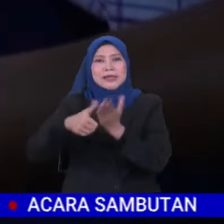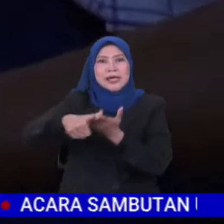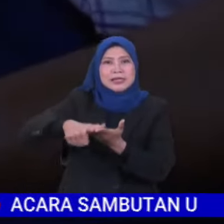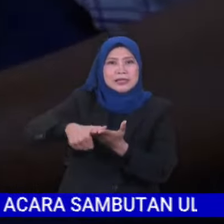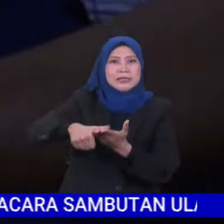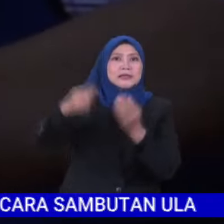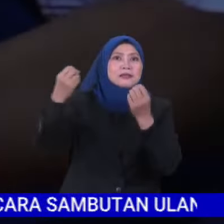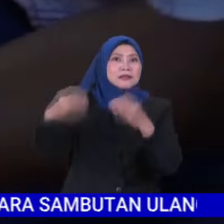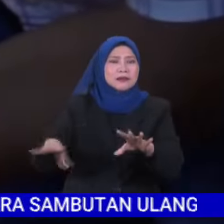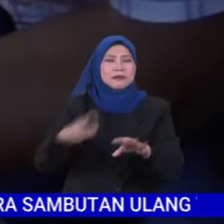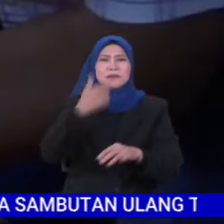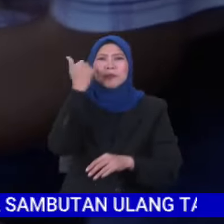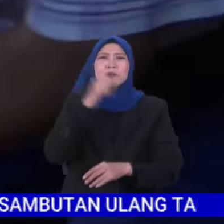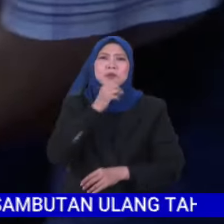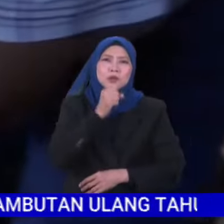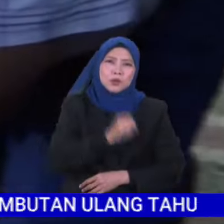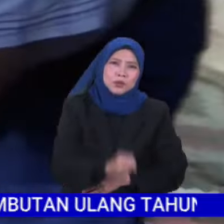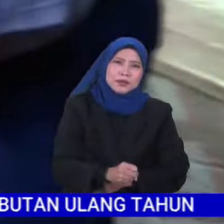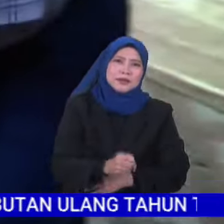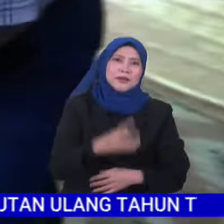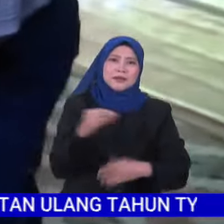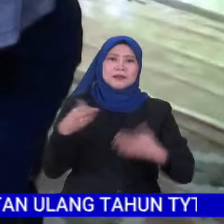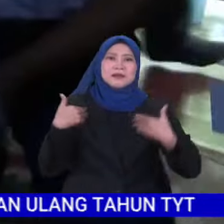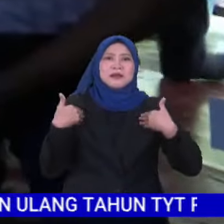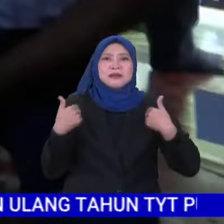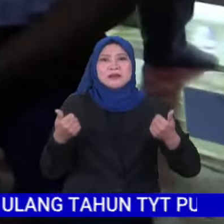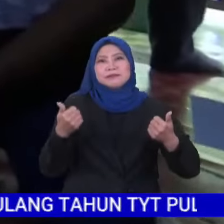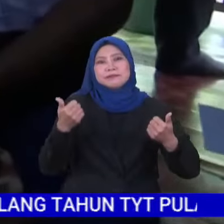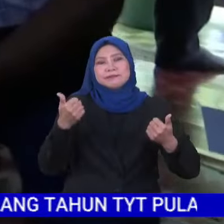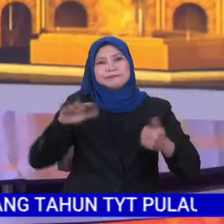yang hilang karena faktor usia dan kesehatan